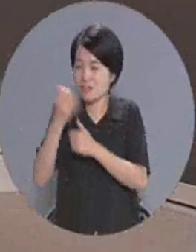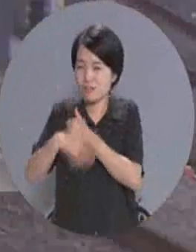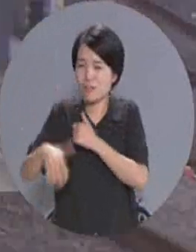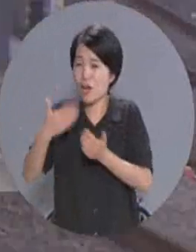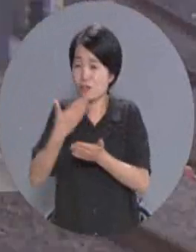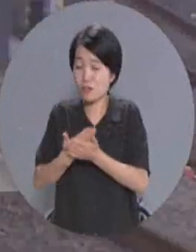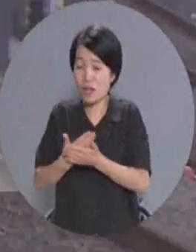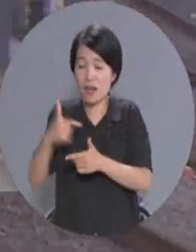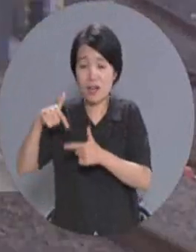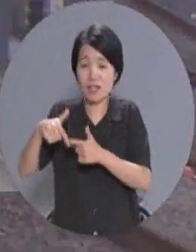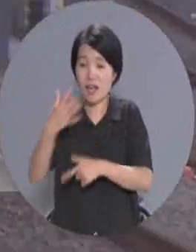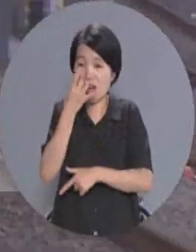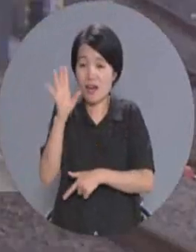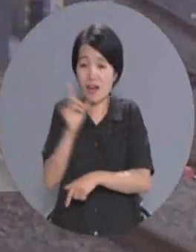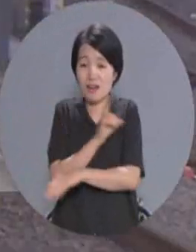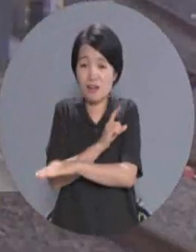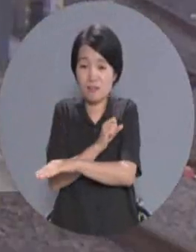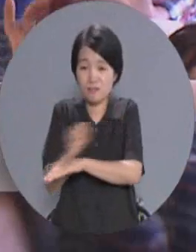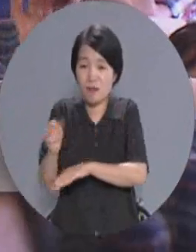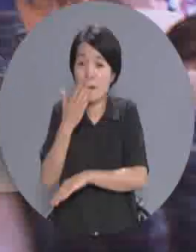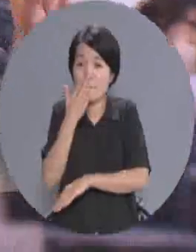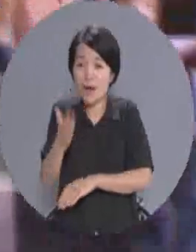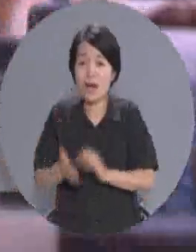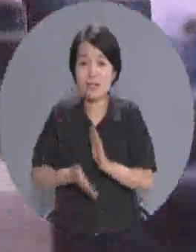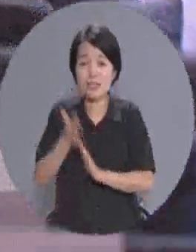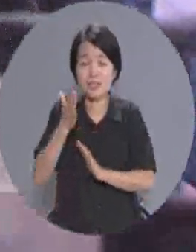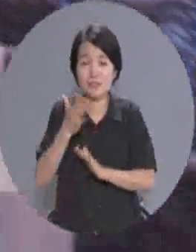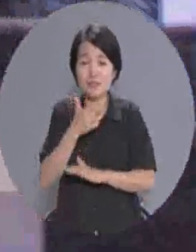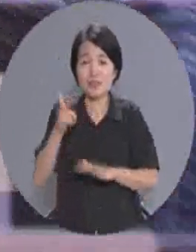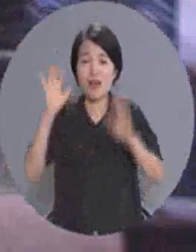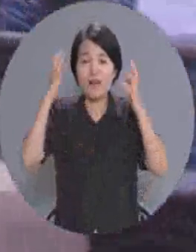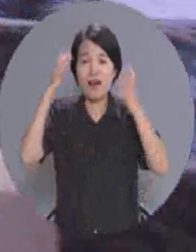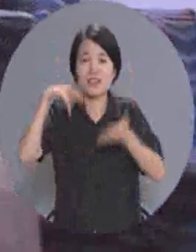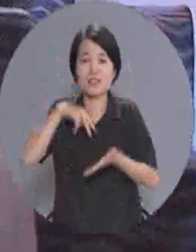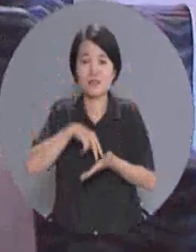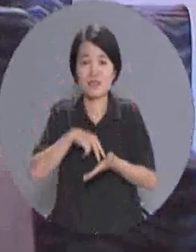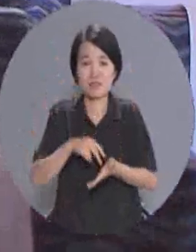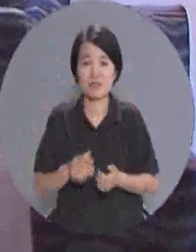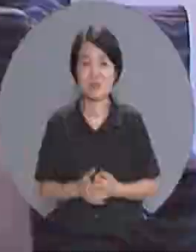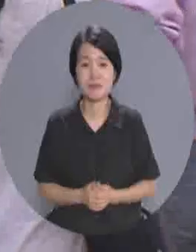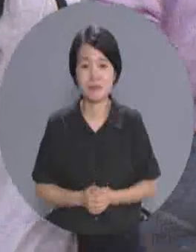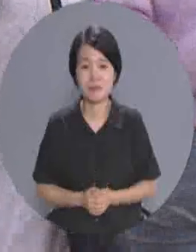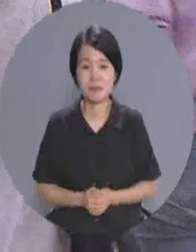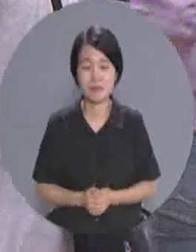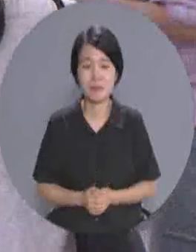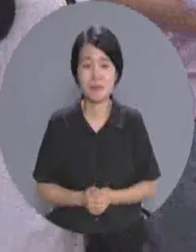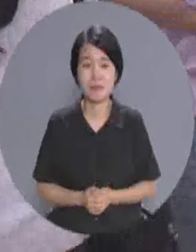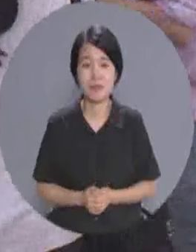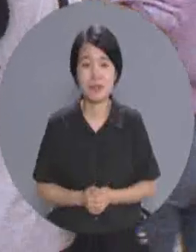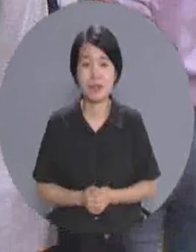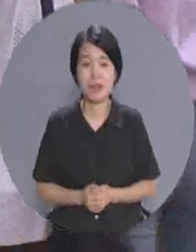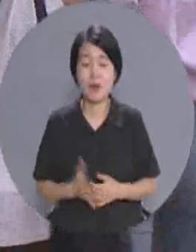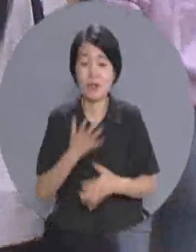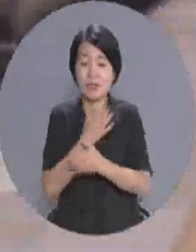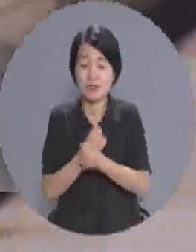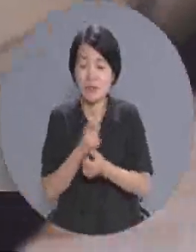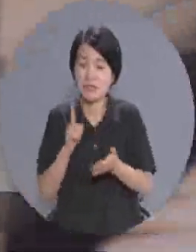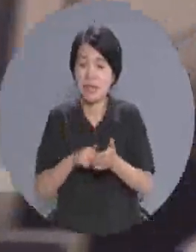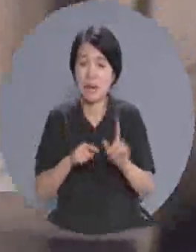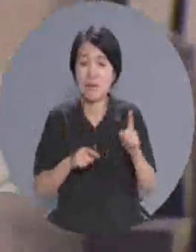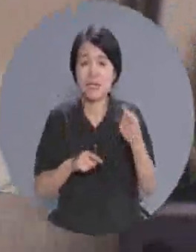강남권까지 한 번에 갈 수 있게 되면서 시민들도 크게 환영하고 있습니다. 이날 전라선의 예매율은